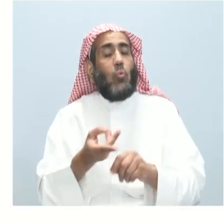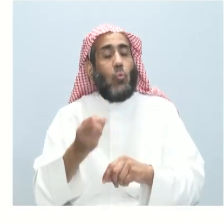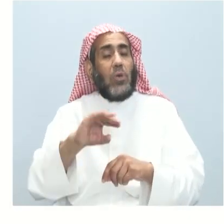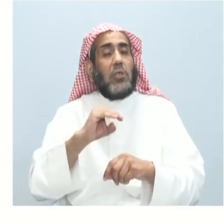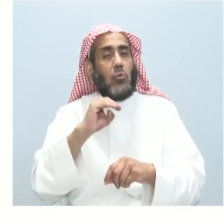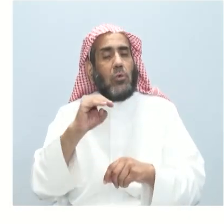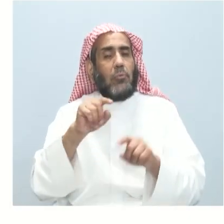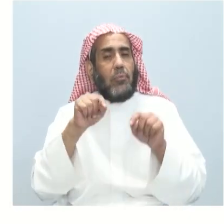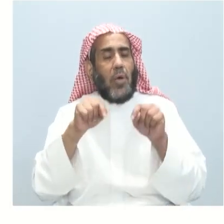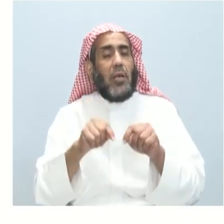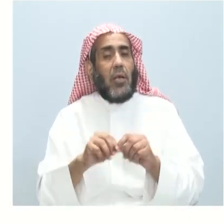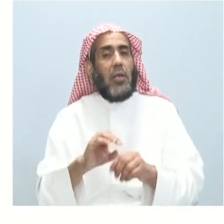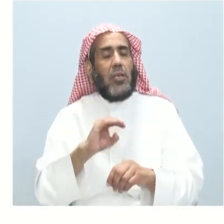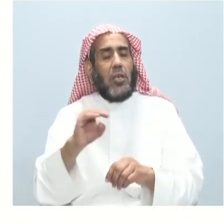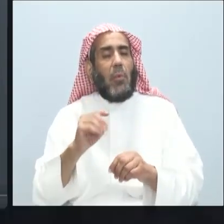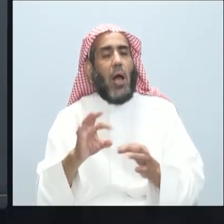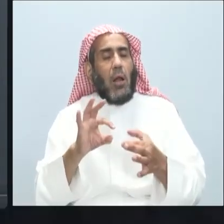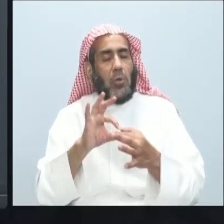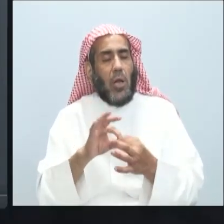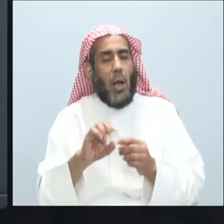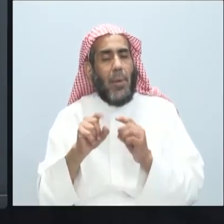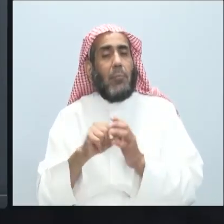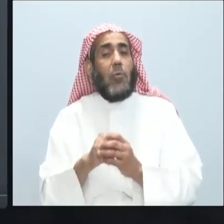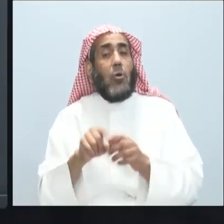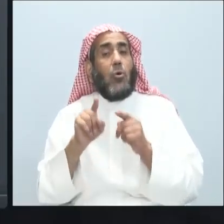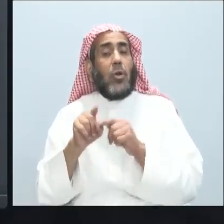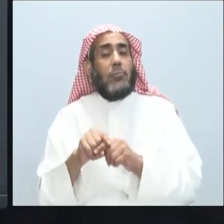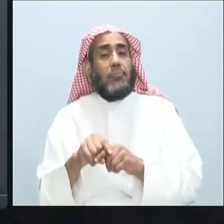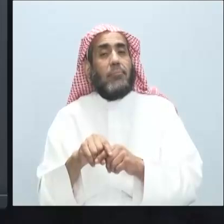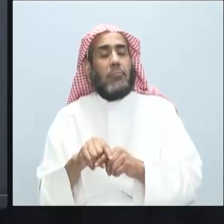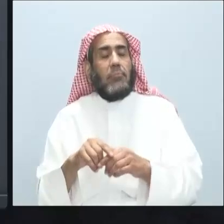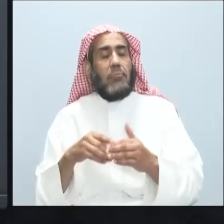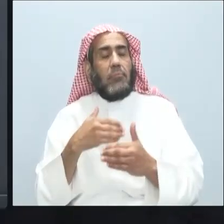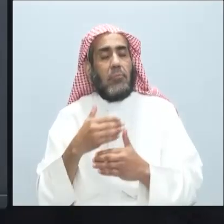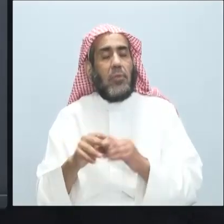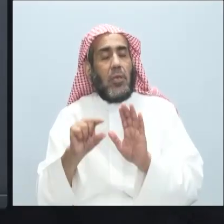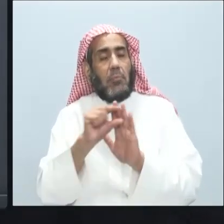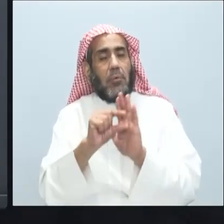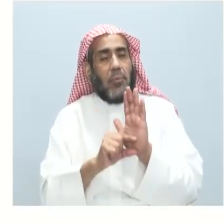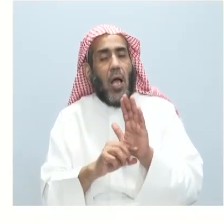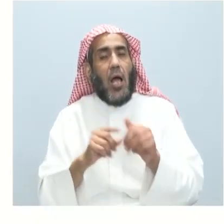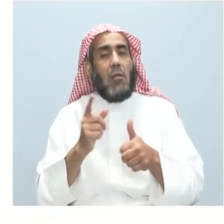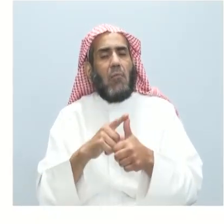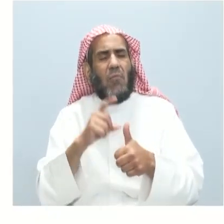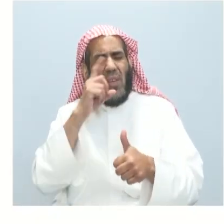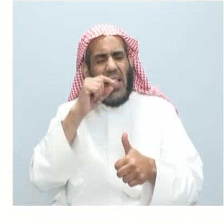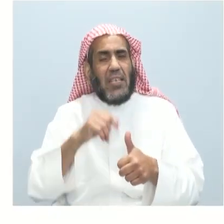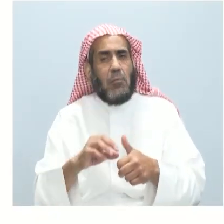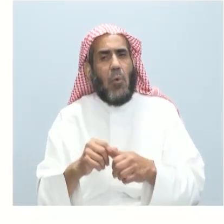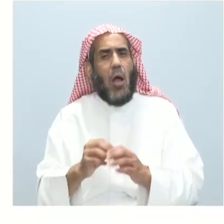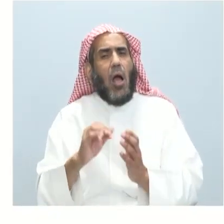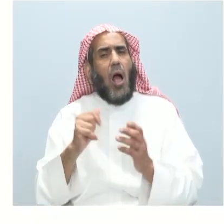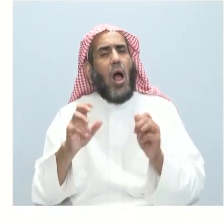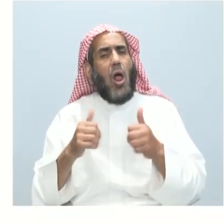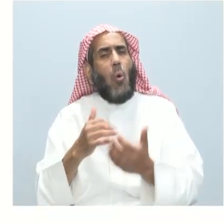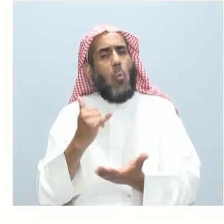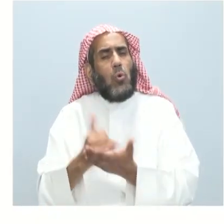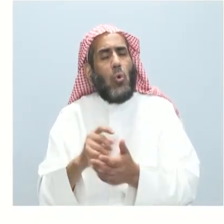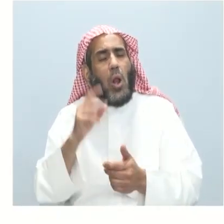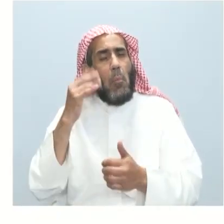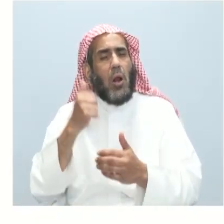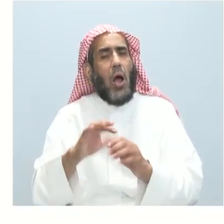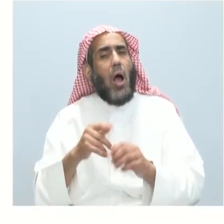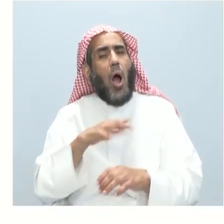عنها الاجابه المتعلقه بها هنا ناتي الى العبارات الف يجب على ولي المراه ان